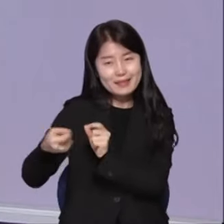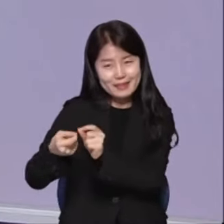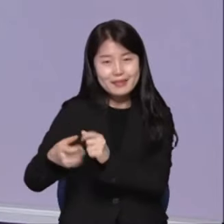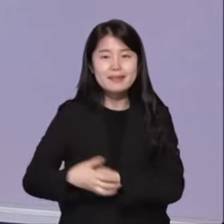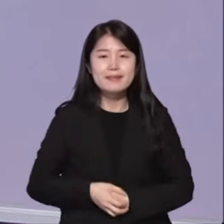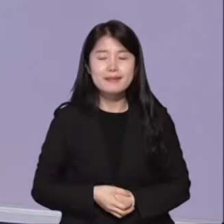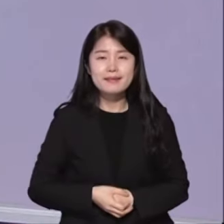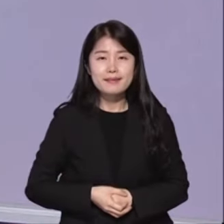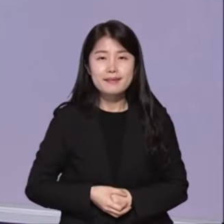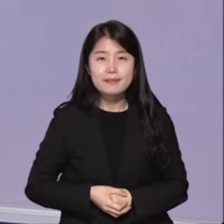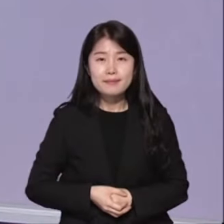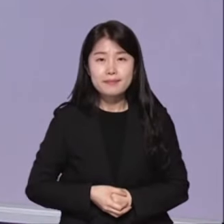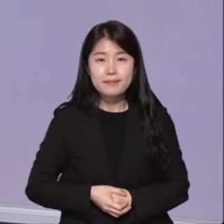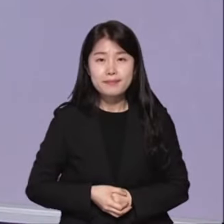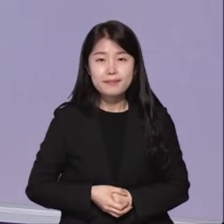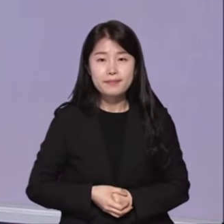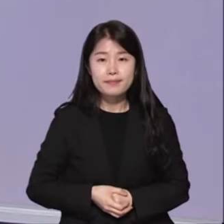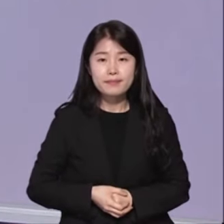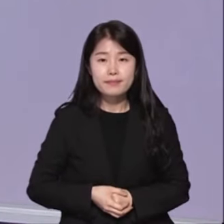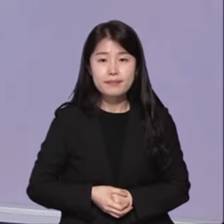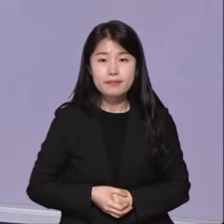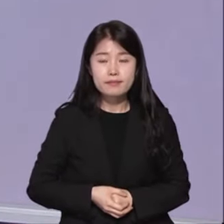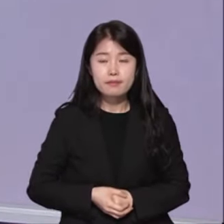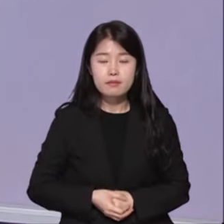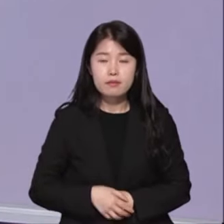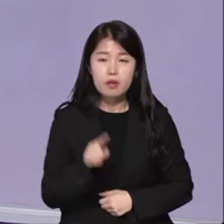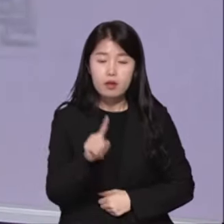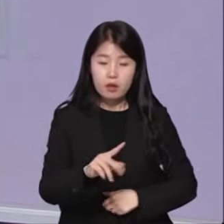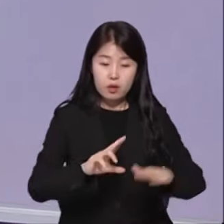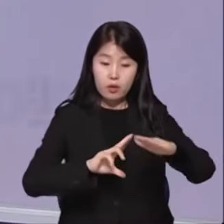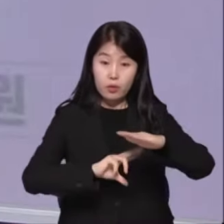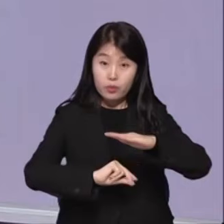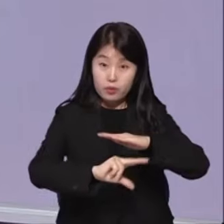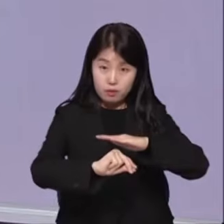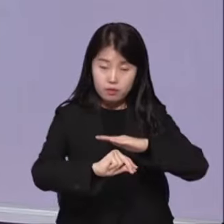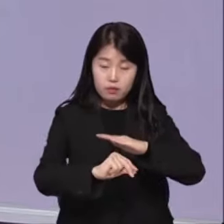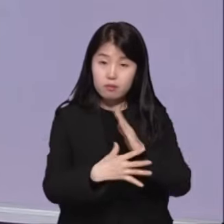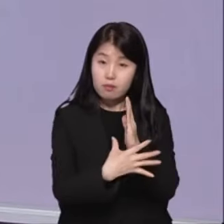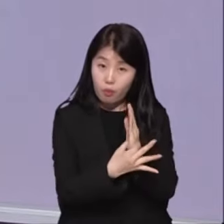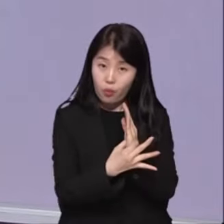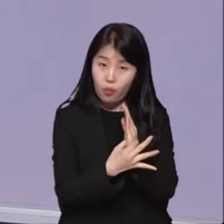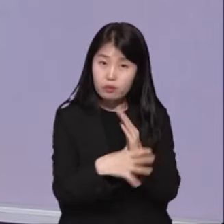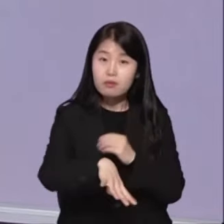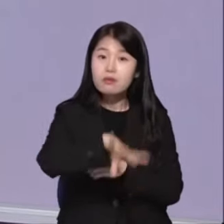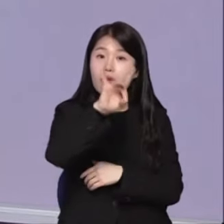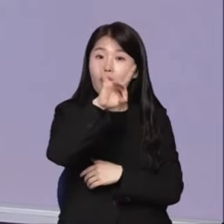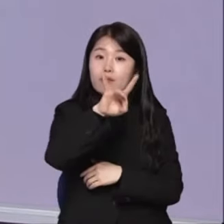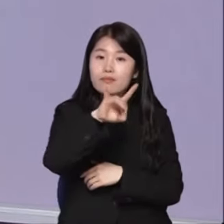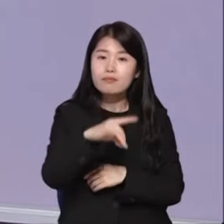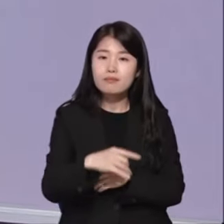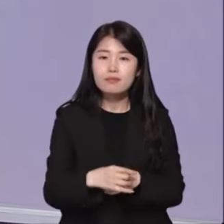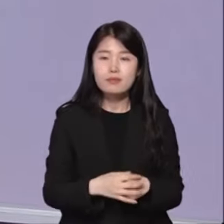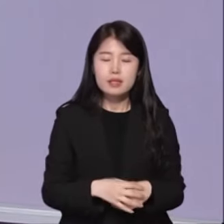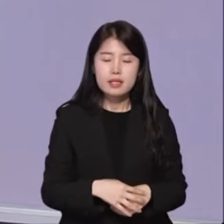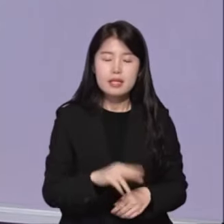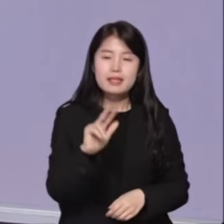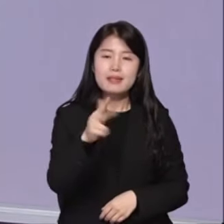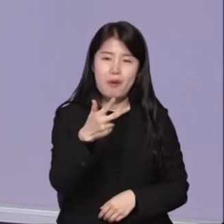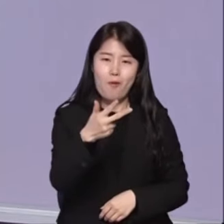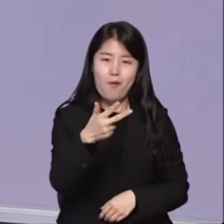있는 상황입니다. 700원, 운행 첫 해인 2004년 광주 도시철도의 기본